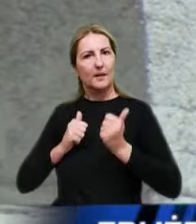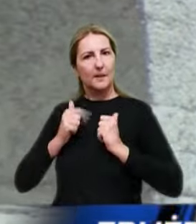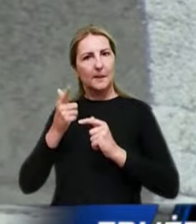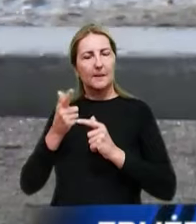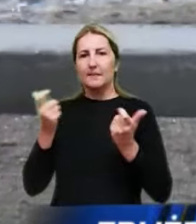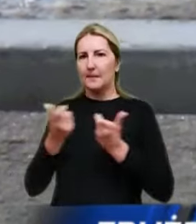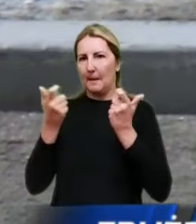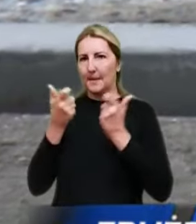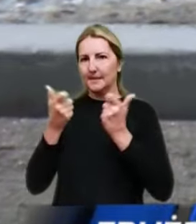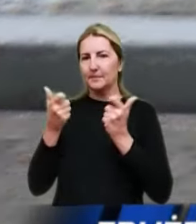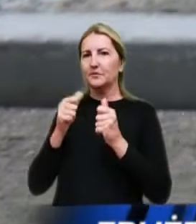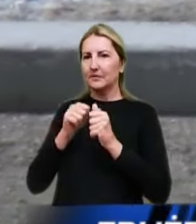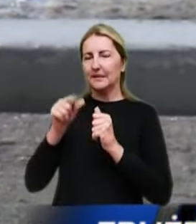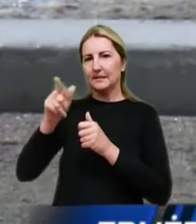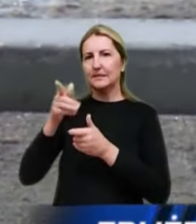płytach mostu.